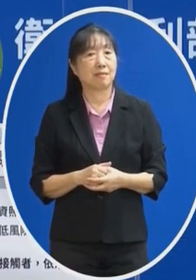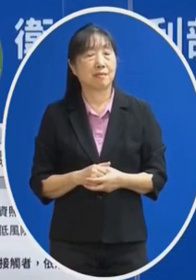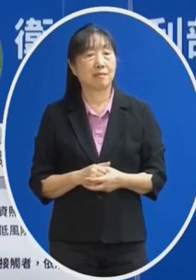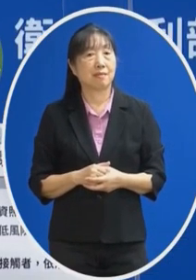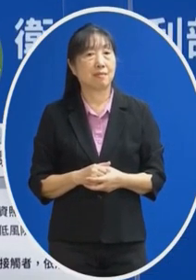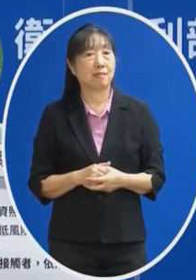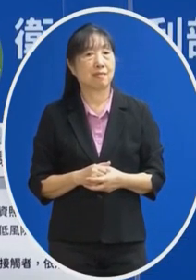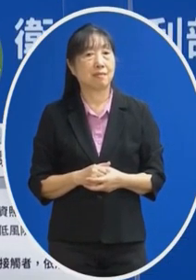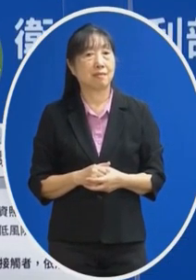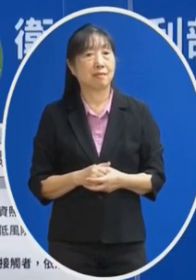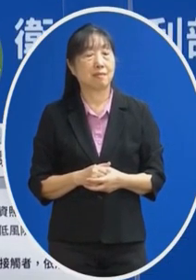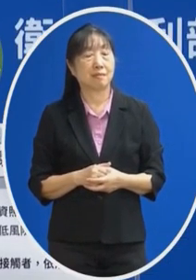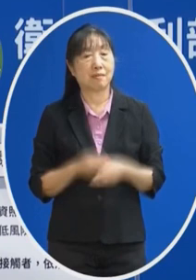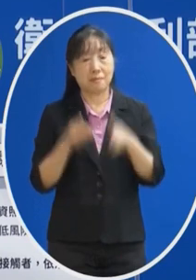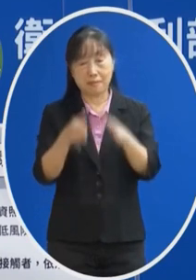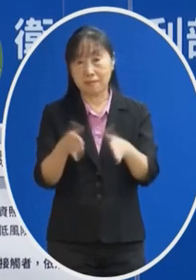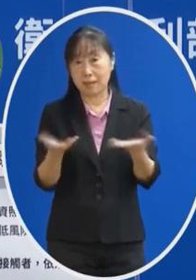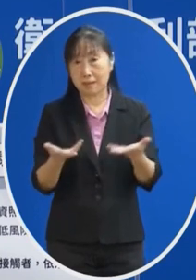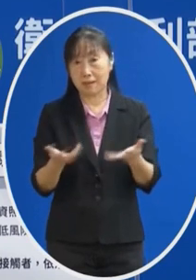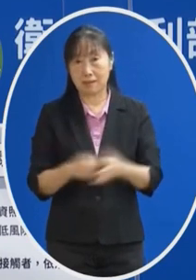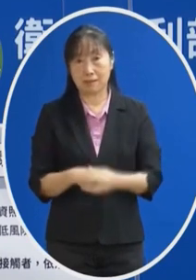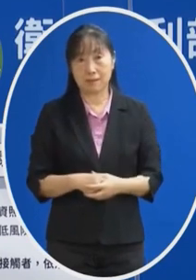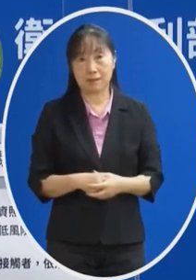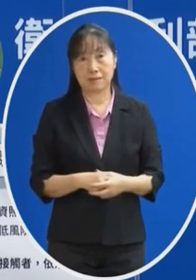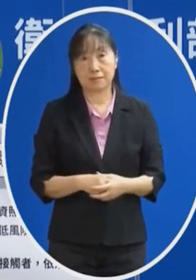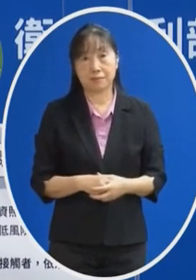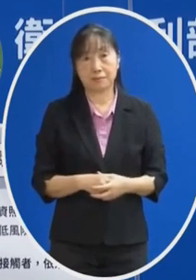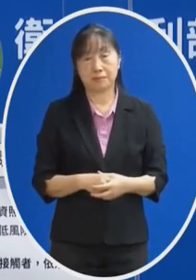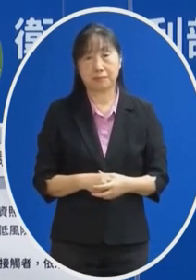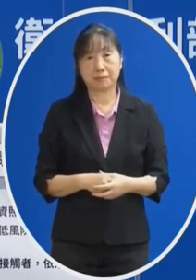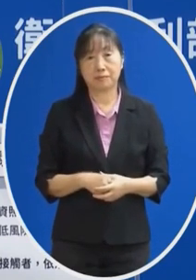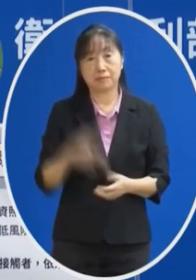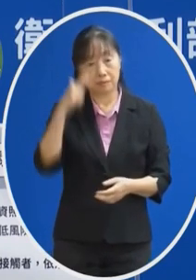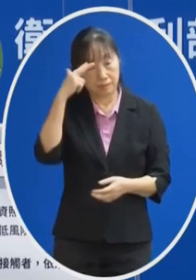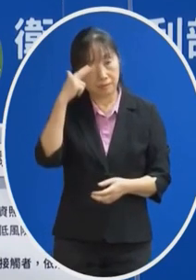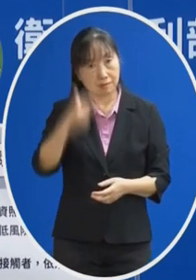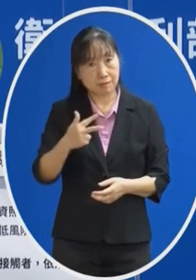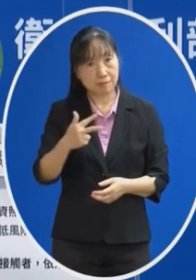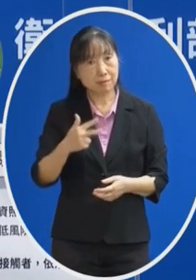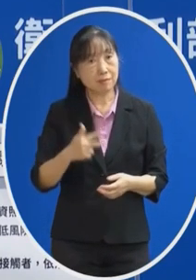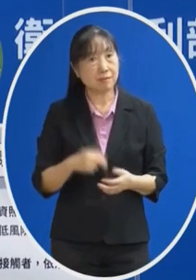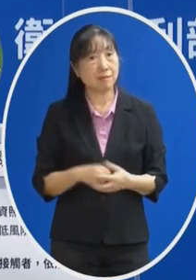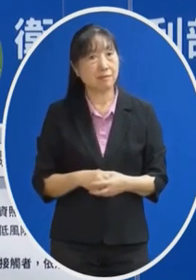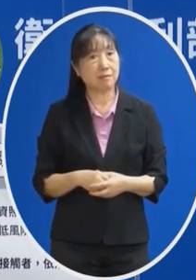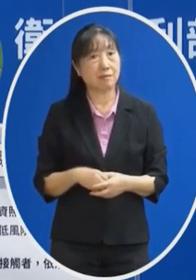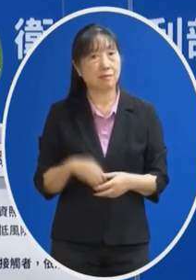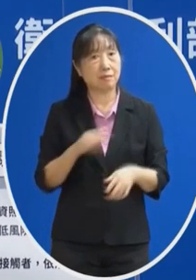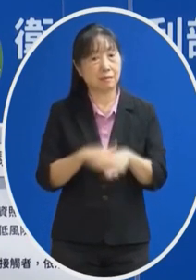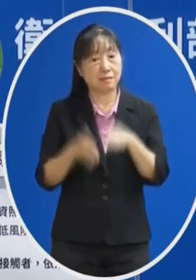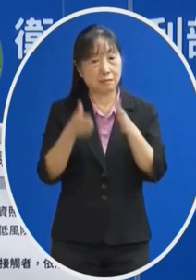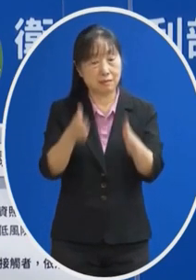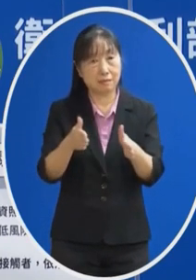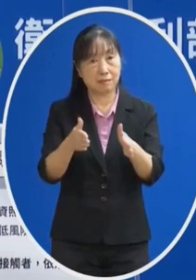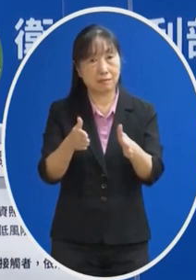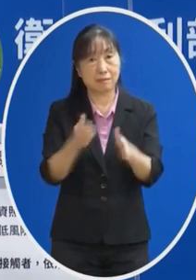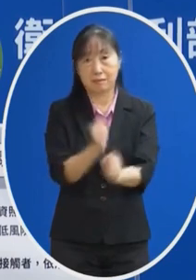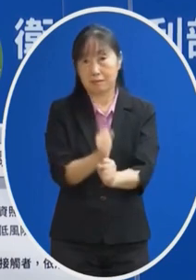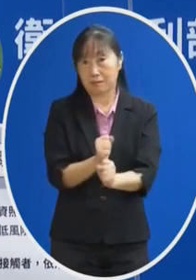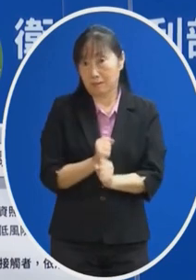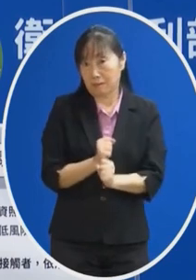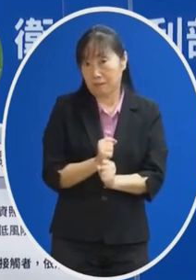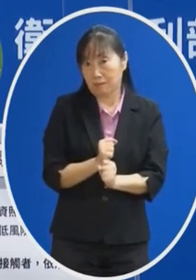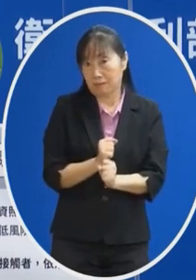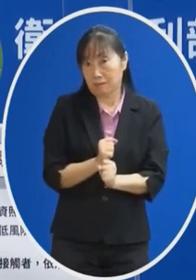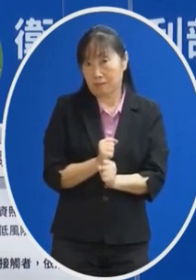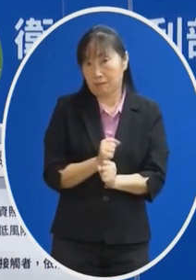就是说整体来讲哈，大致上我想大概下个礼拜哈，对于这个我们的警戒的一个急哈，要